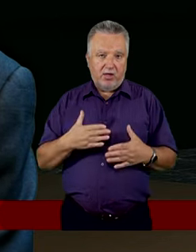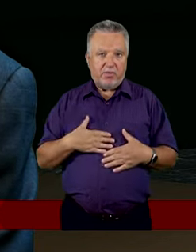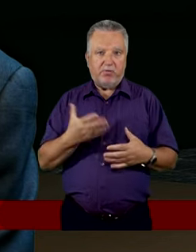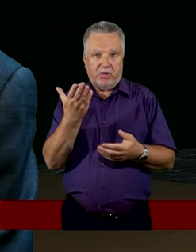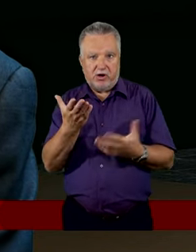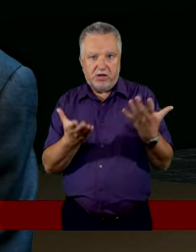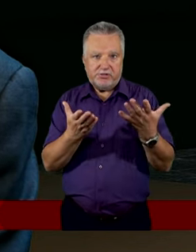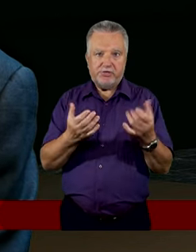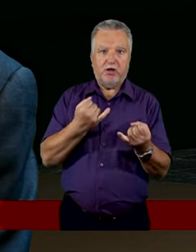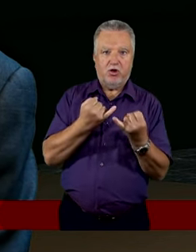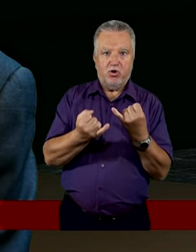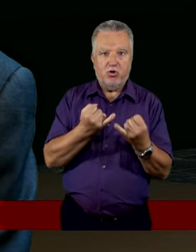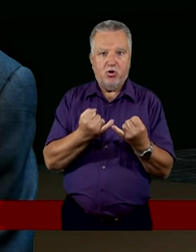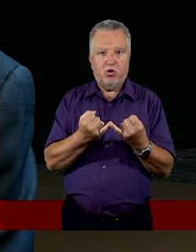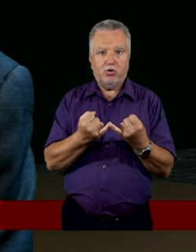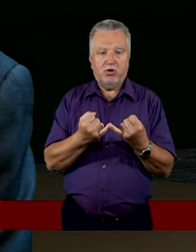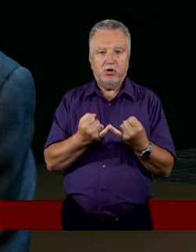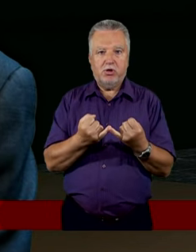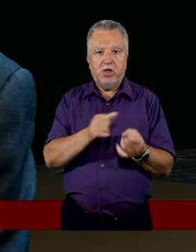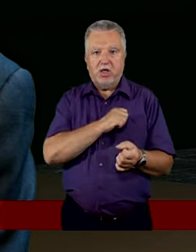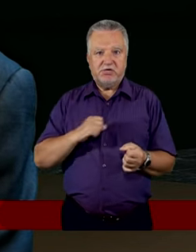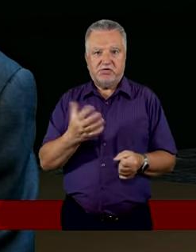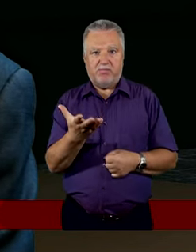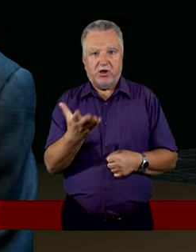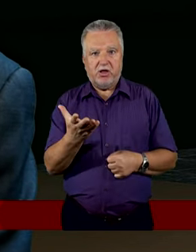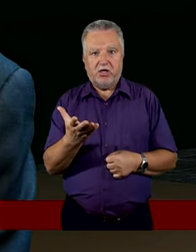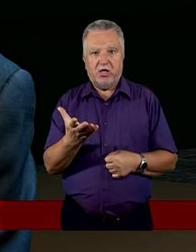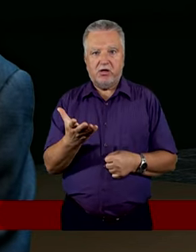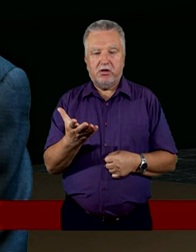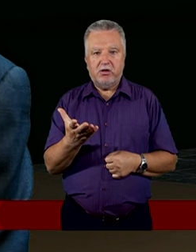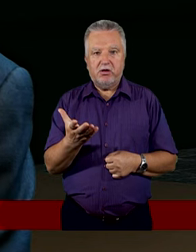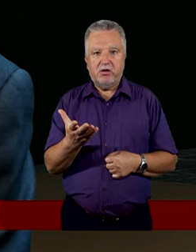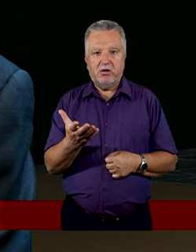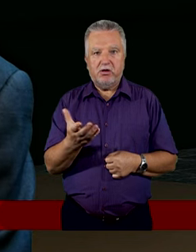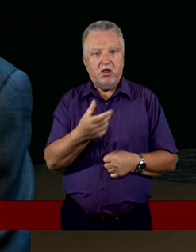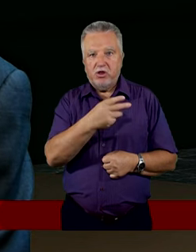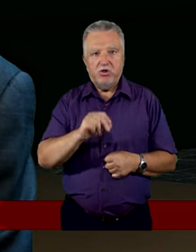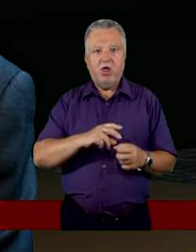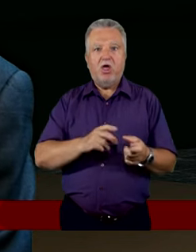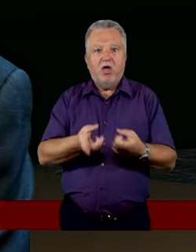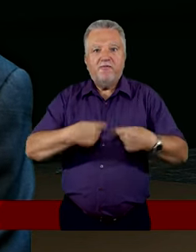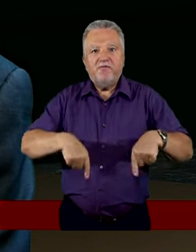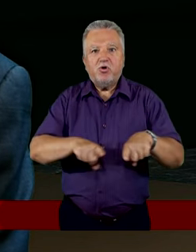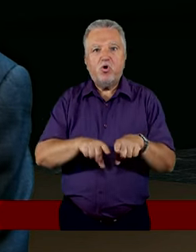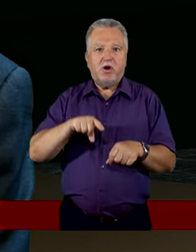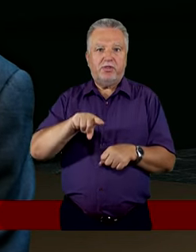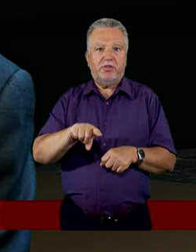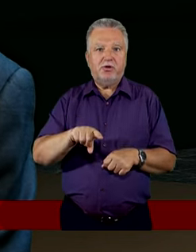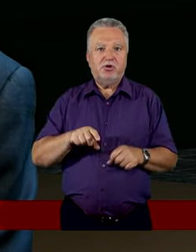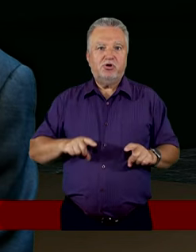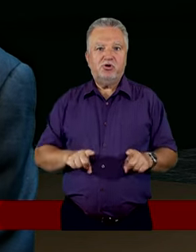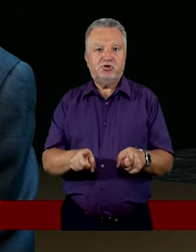ma rękę i nogę, oczywiście sama ręka, jedna ręka by nie wykonała pewnego